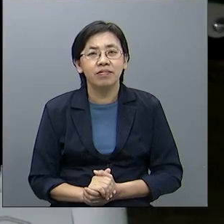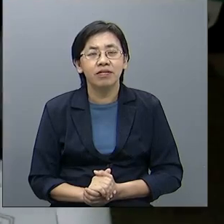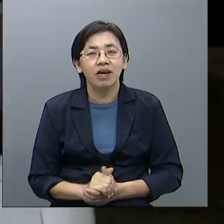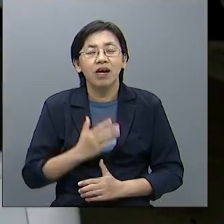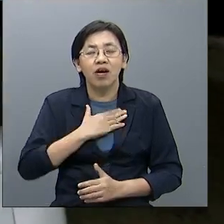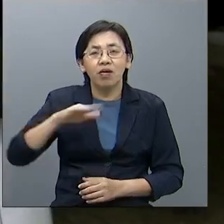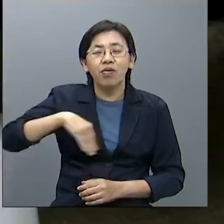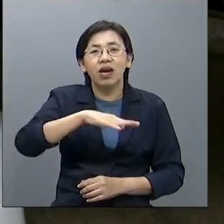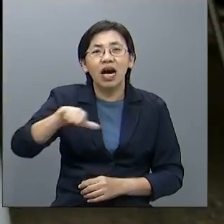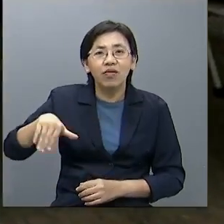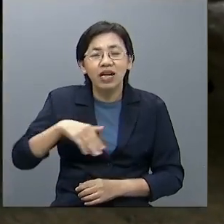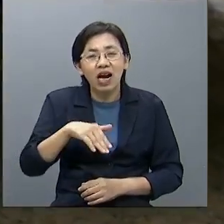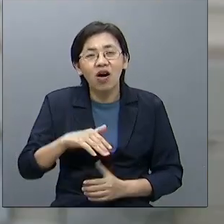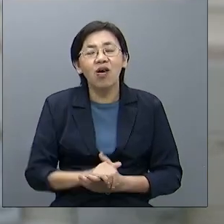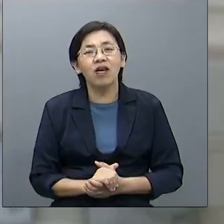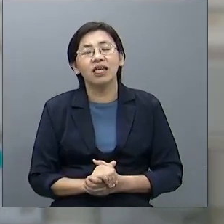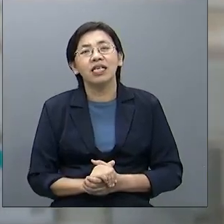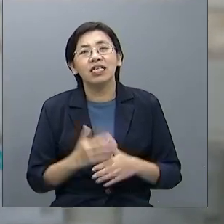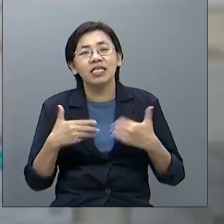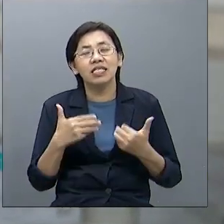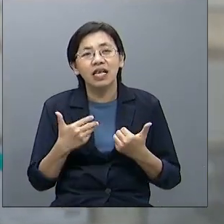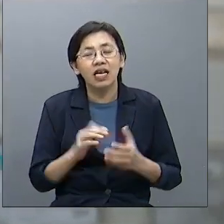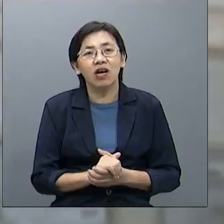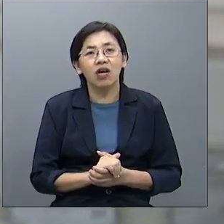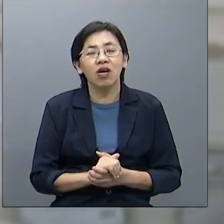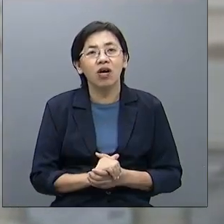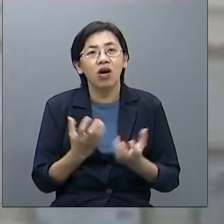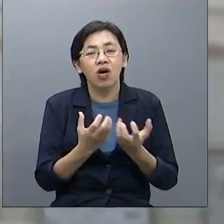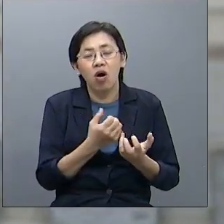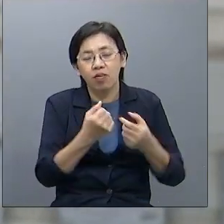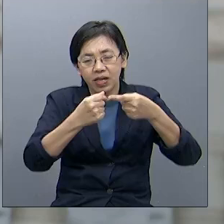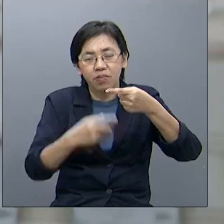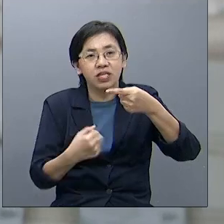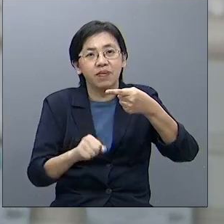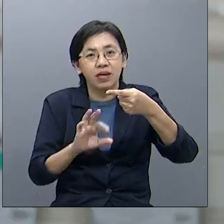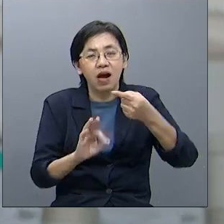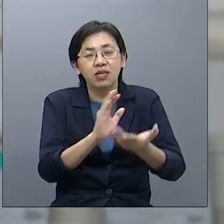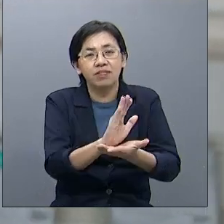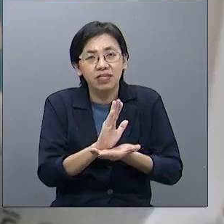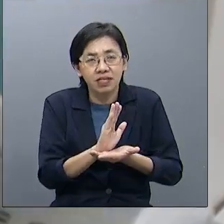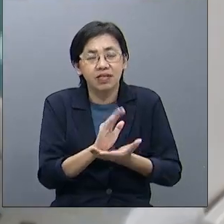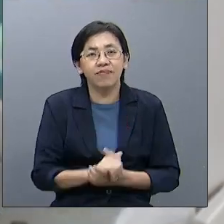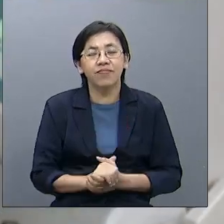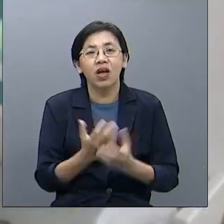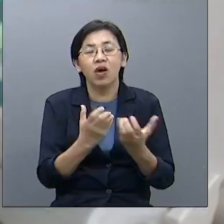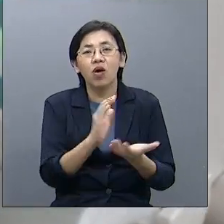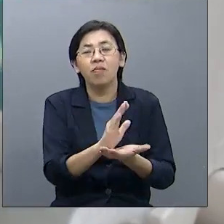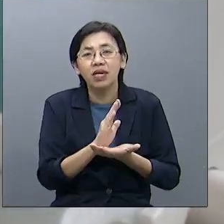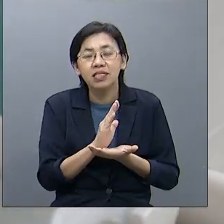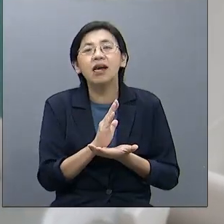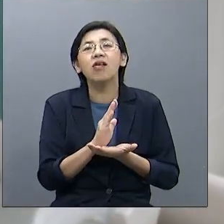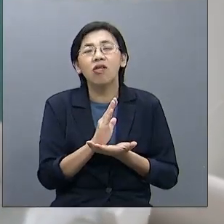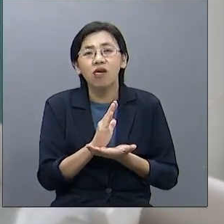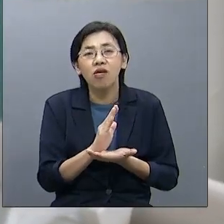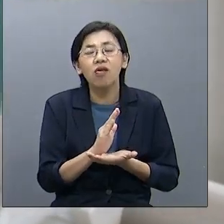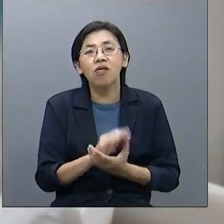ราได้เครื่องใน2สุดรวมรายการทั้งหมดเป็น19รายการเนาะเจ้าเครื่องที่ได้ในครั้งนี้พอเขาเป็น2สุดเน